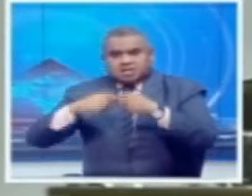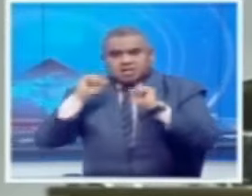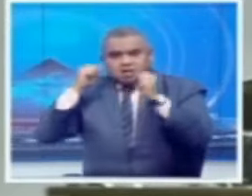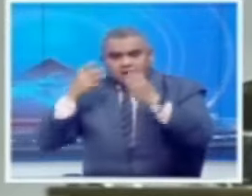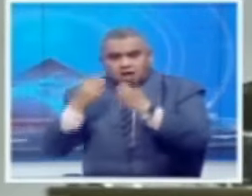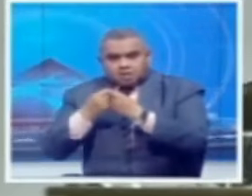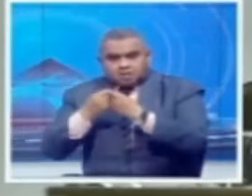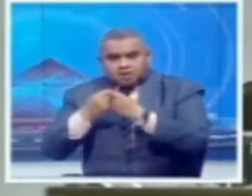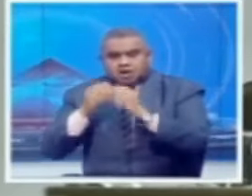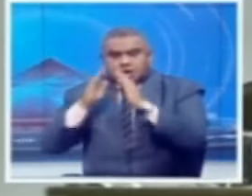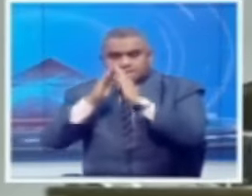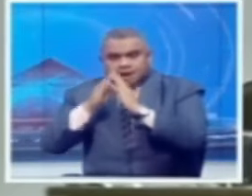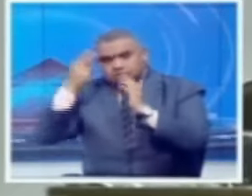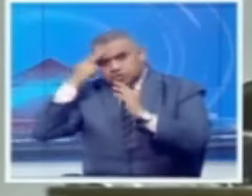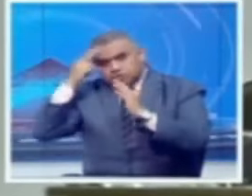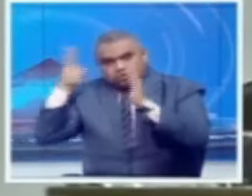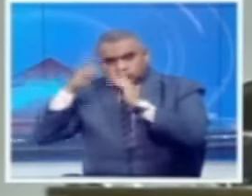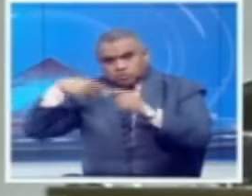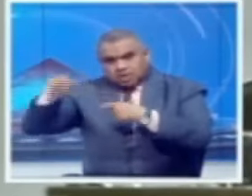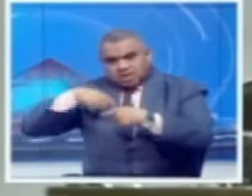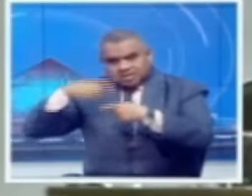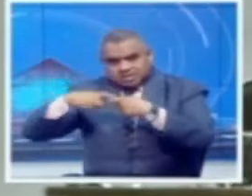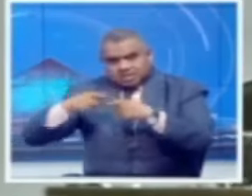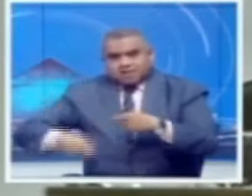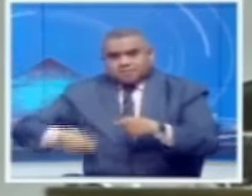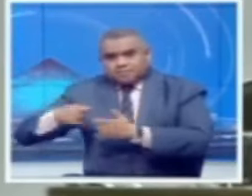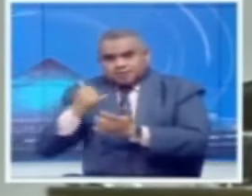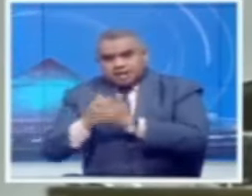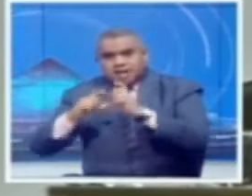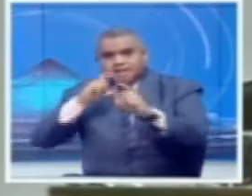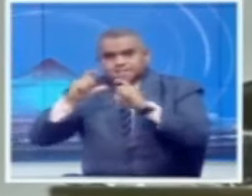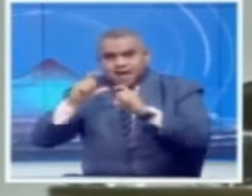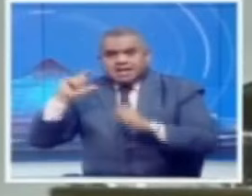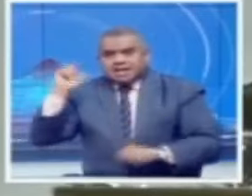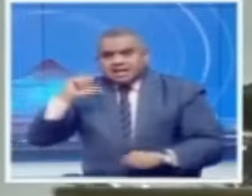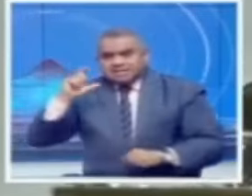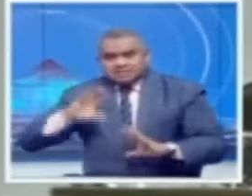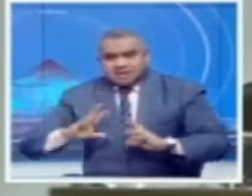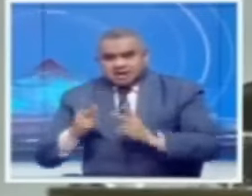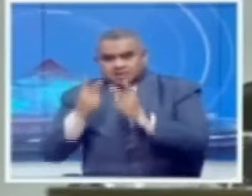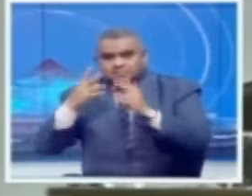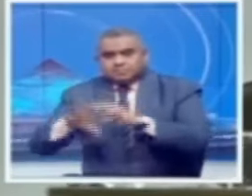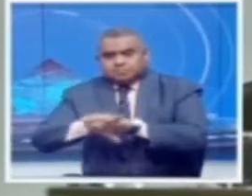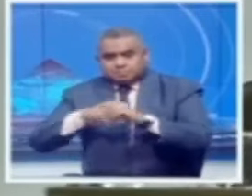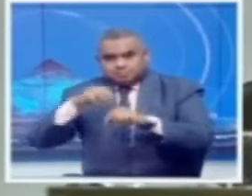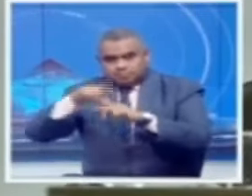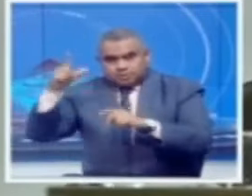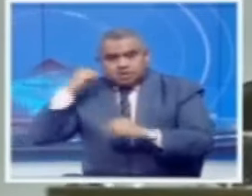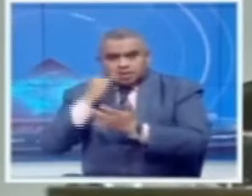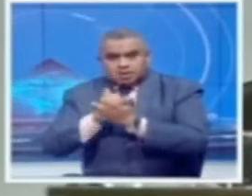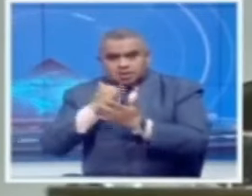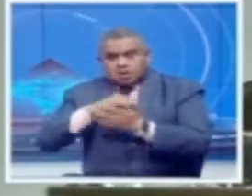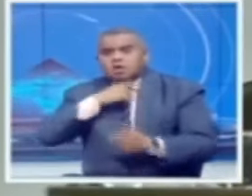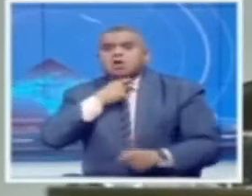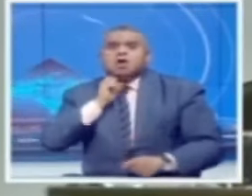مصر والمملكة العربية السعودية التي يساهم فيها البنك الإسلامي للتنمية، محطات توليد الكهرباء في كل من أسيوط